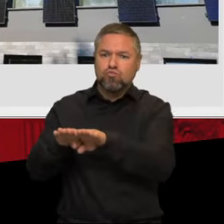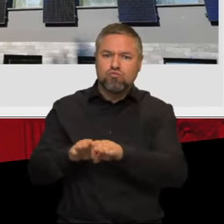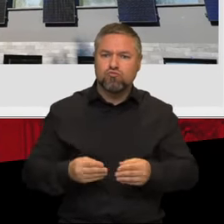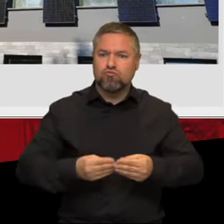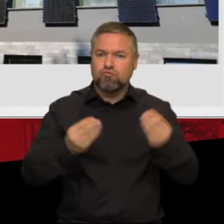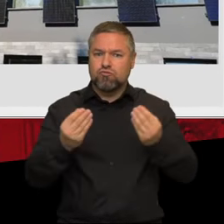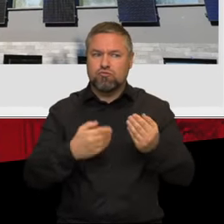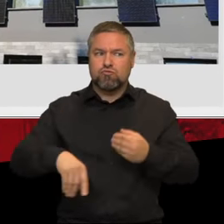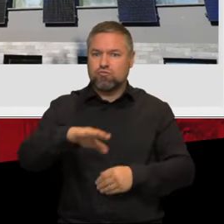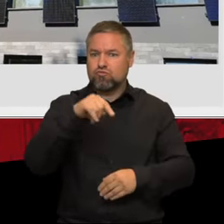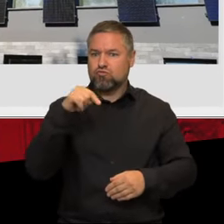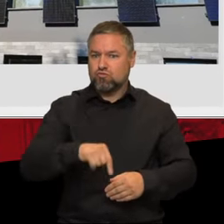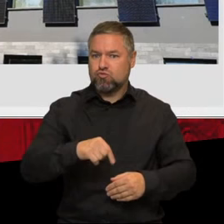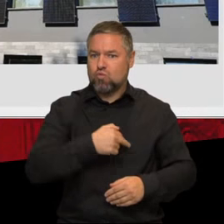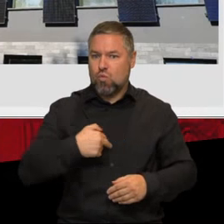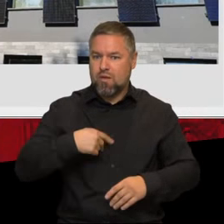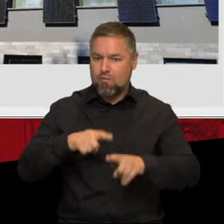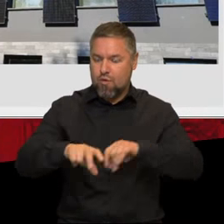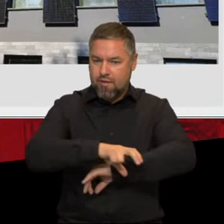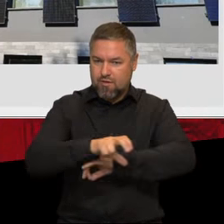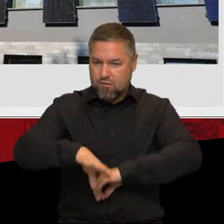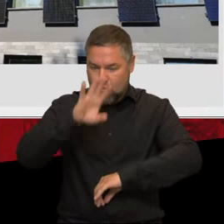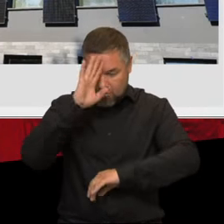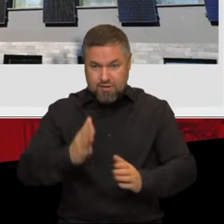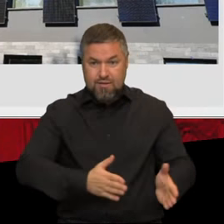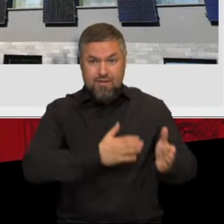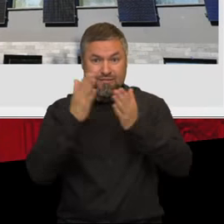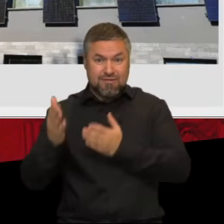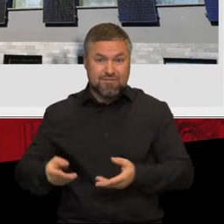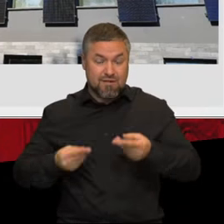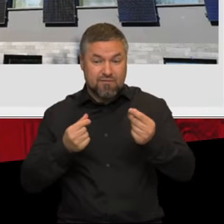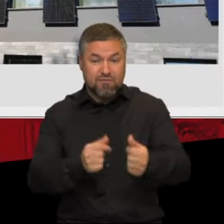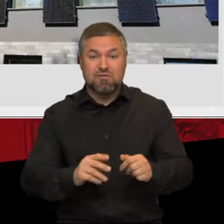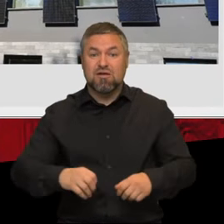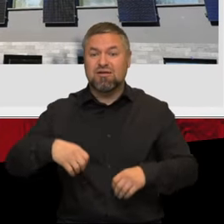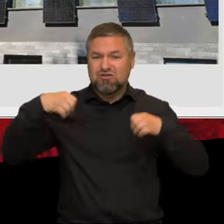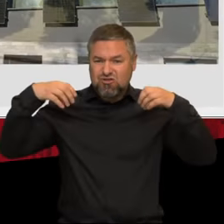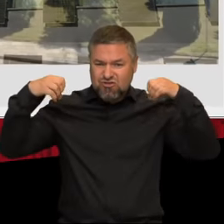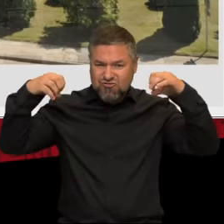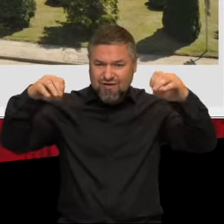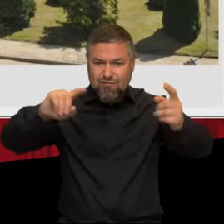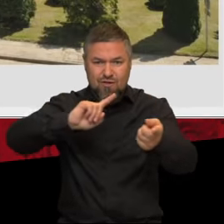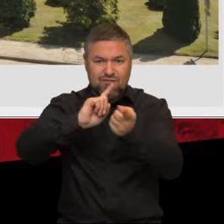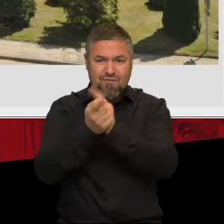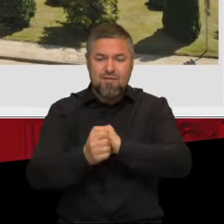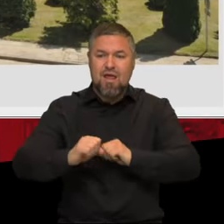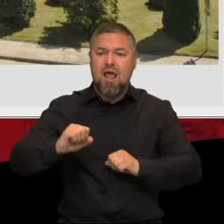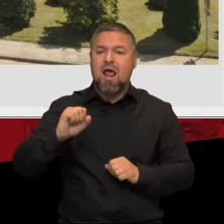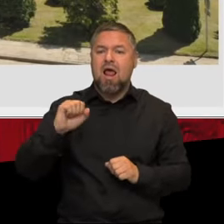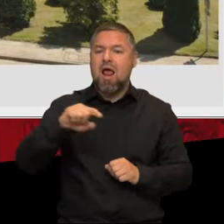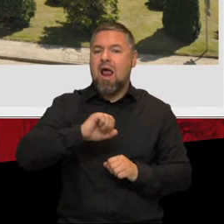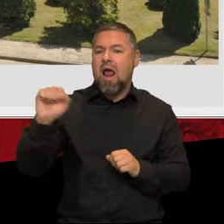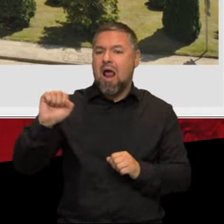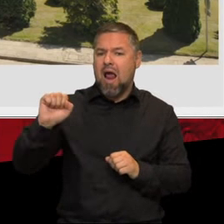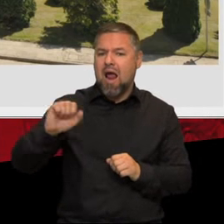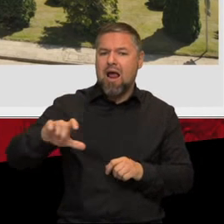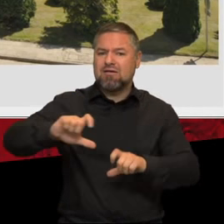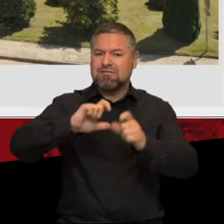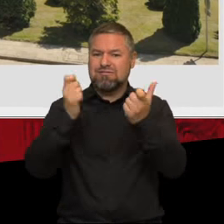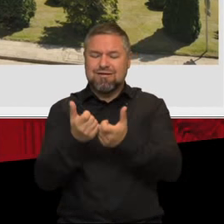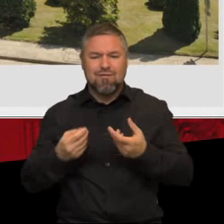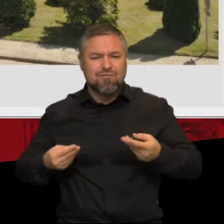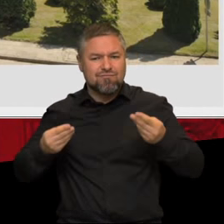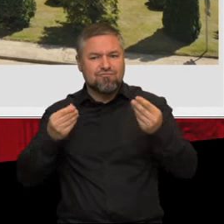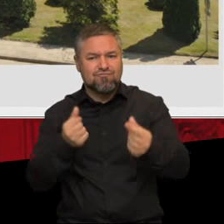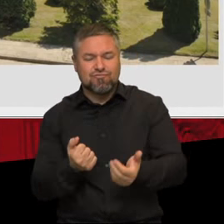rozwoju na naszym kampusie. Następna inwestycja to wymiana oświetlenia zewnętrznego na kampusie A. Jest ona niemal w całości